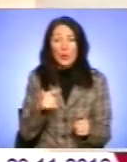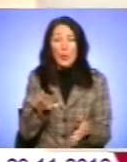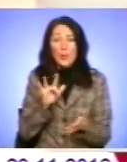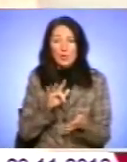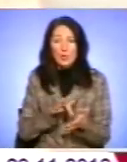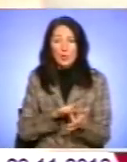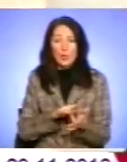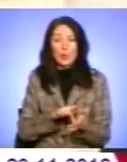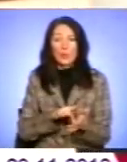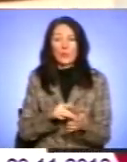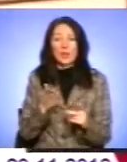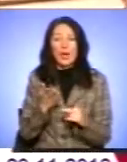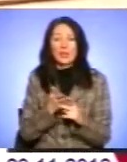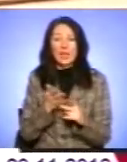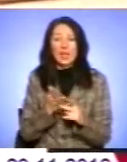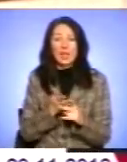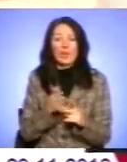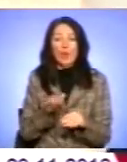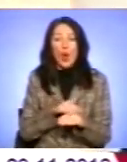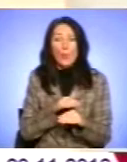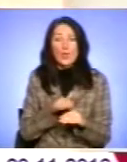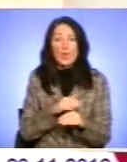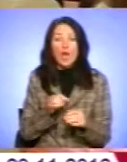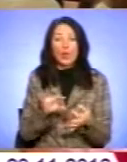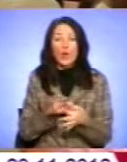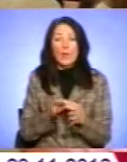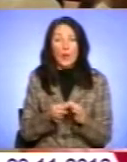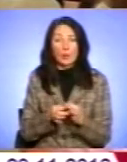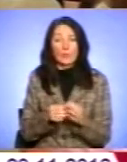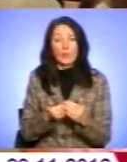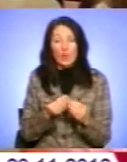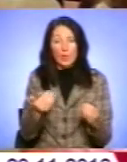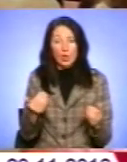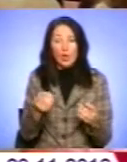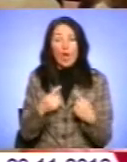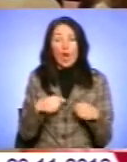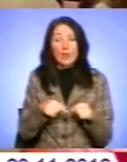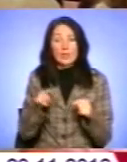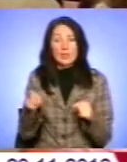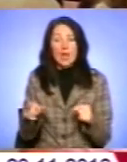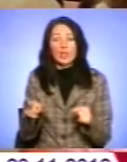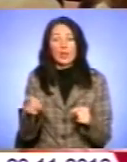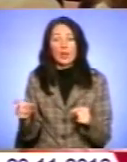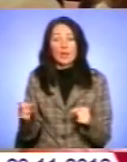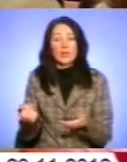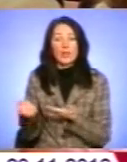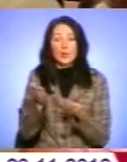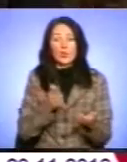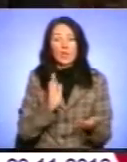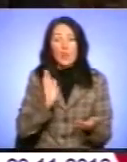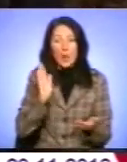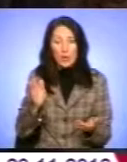міську альтернативну гуманітарну олімпіаду. Напередодні організатори запросили майбутніх фіналістів